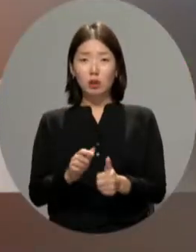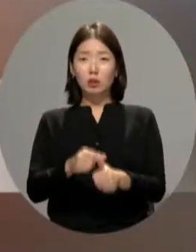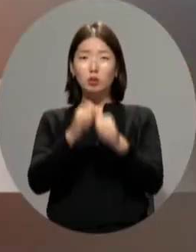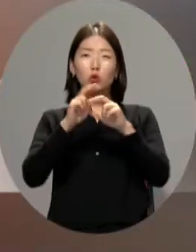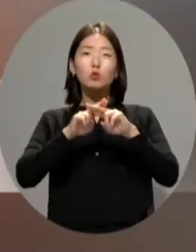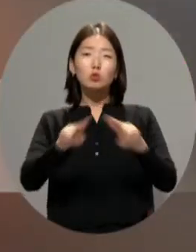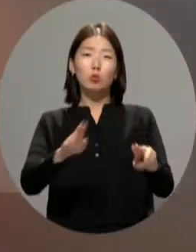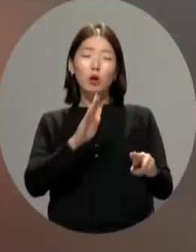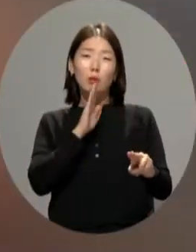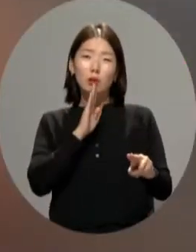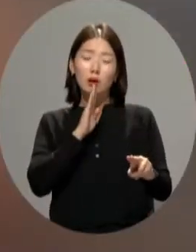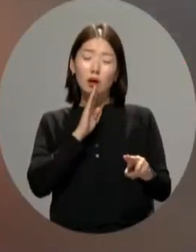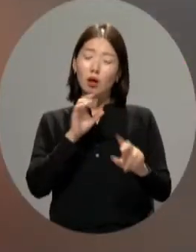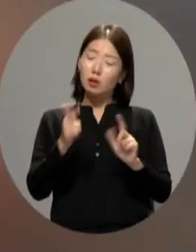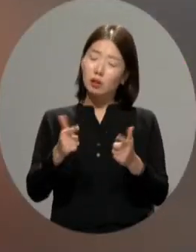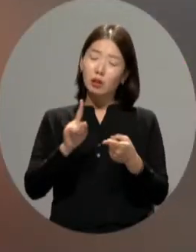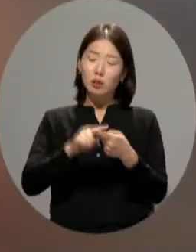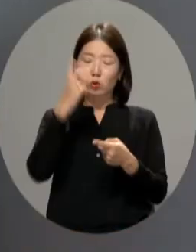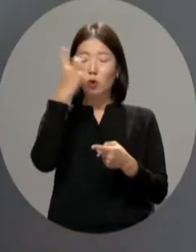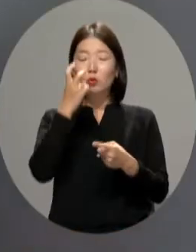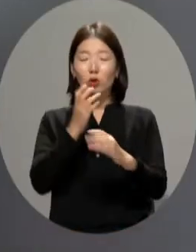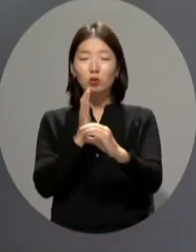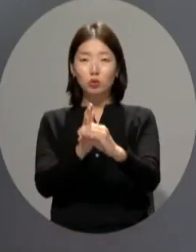채용 취소 사유에 해당하는지 검토하겠다고 밝혔습니다